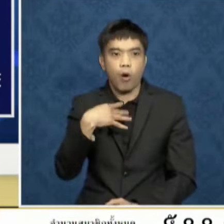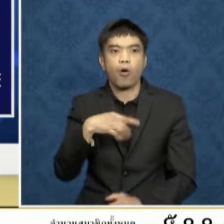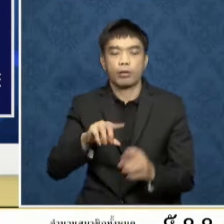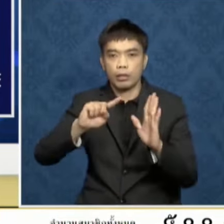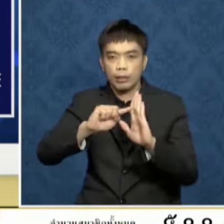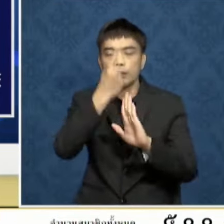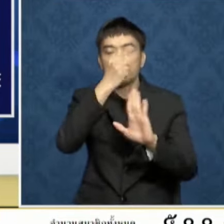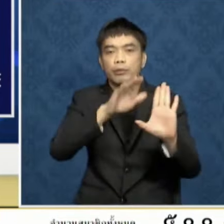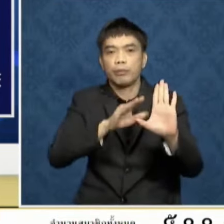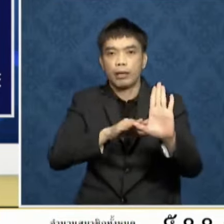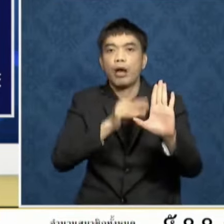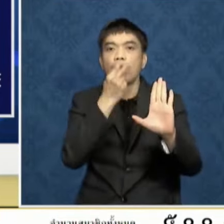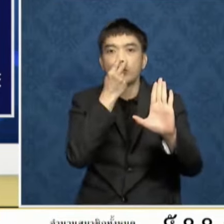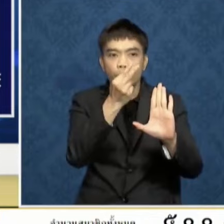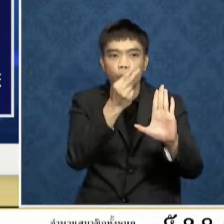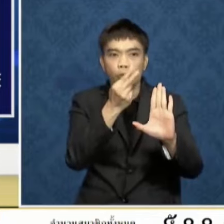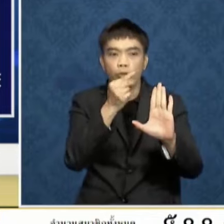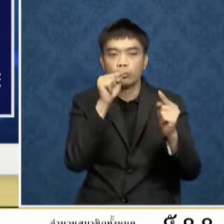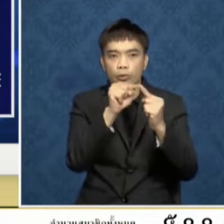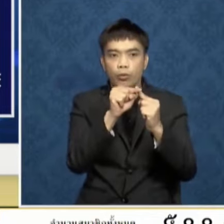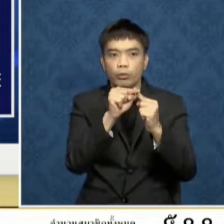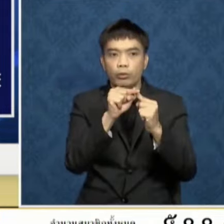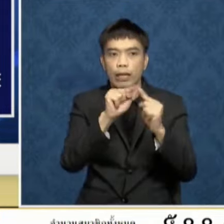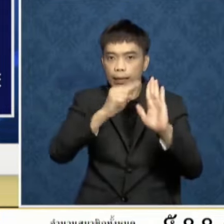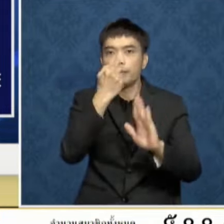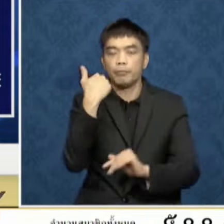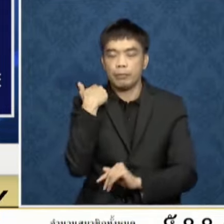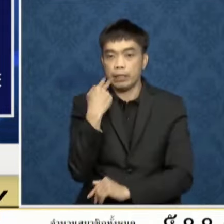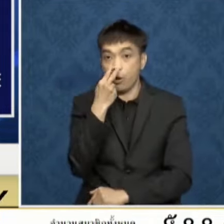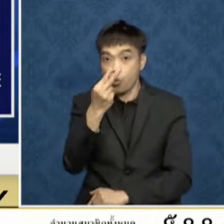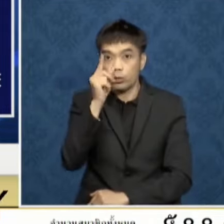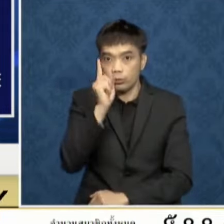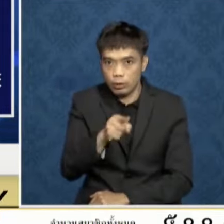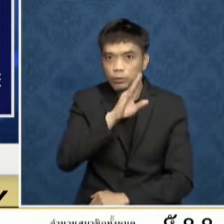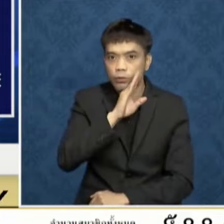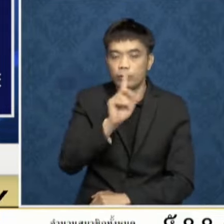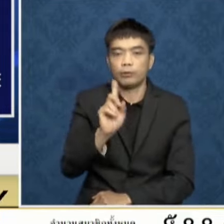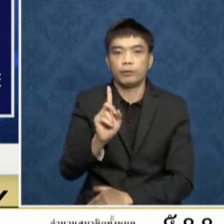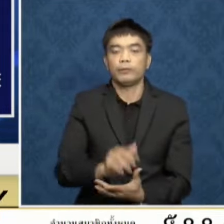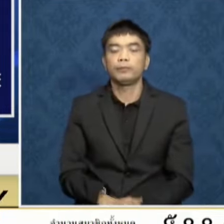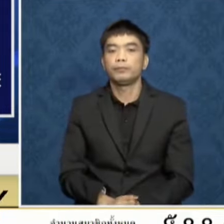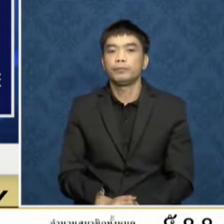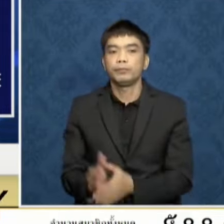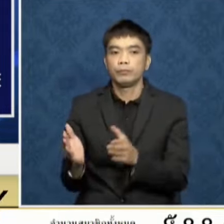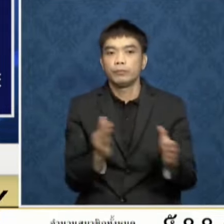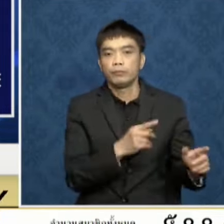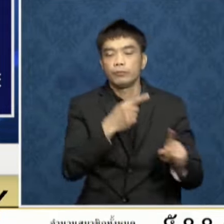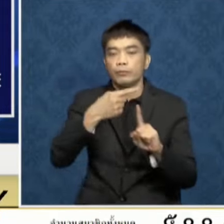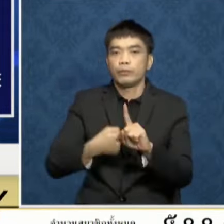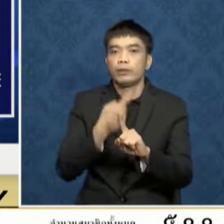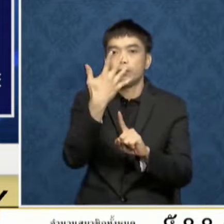forumเดี๋ยวเราก็ต้องไปติดตามกันดูค่ะต่อมาค่ะในวันที่ 24พฤษภาคม